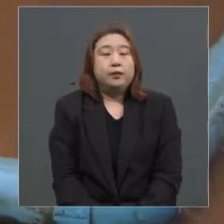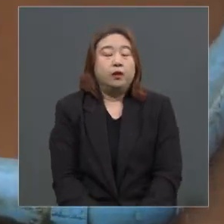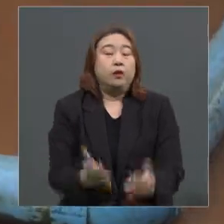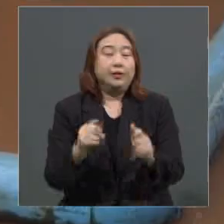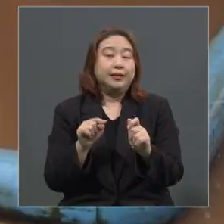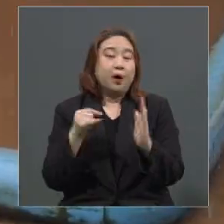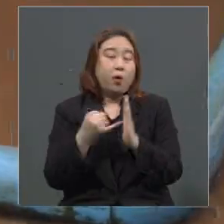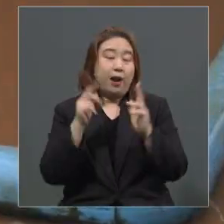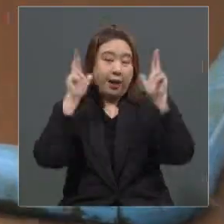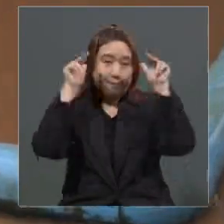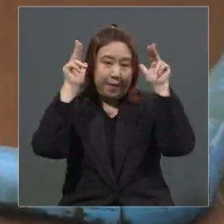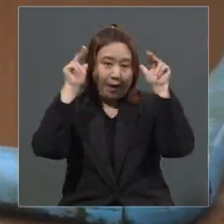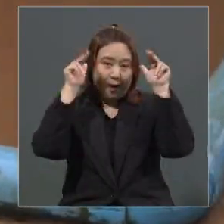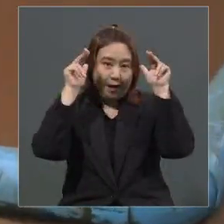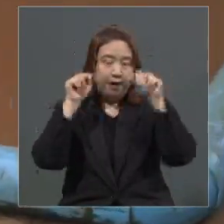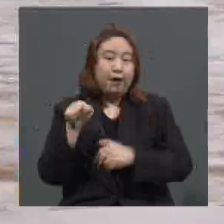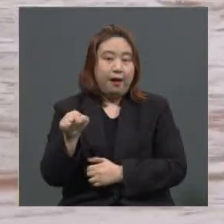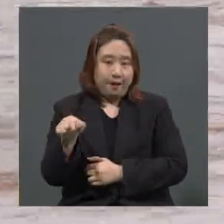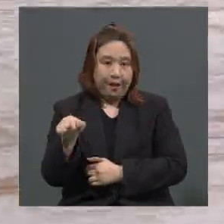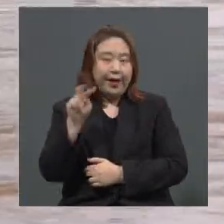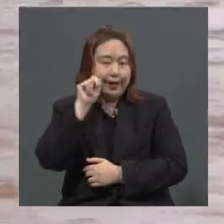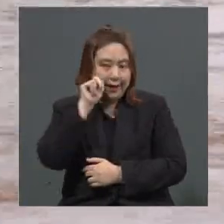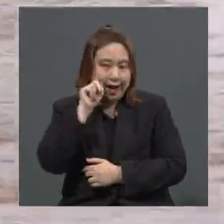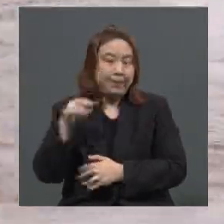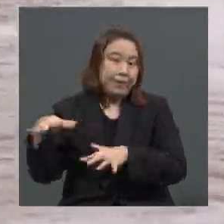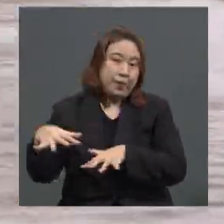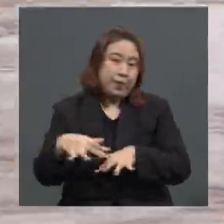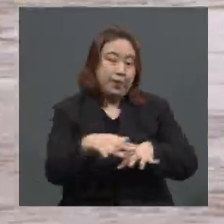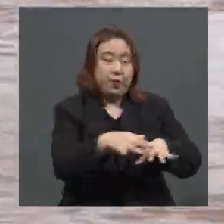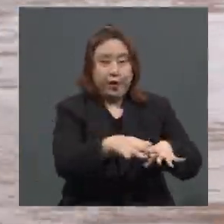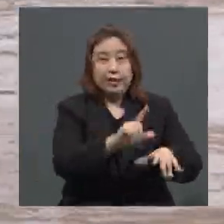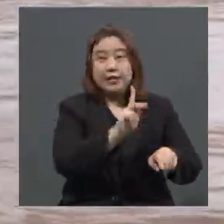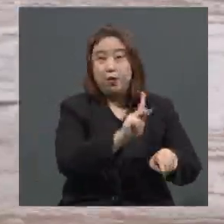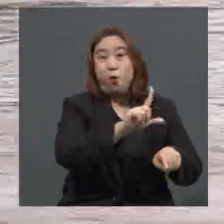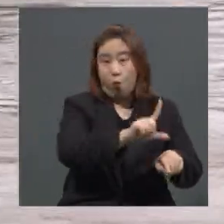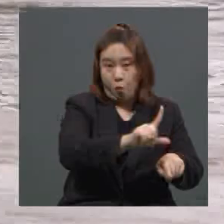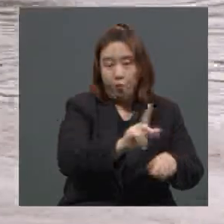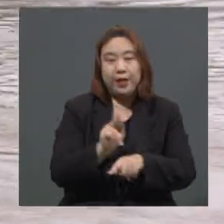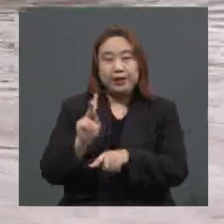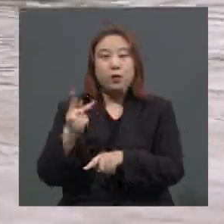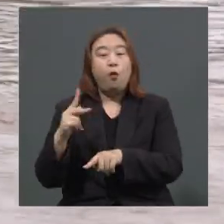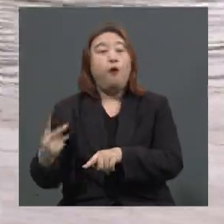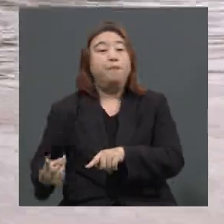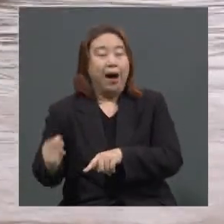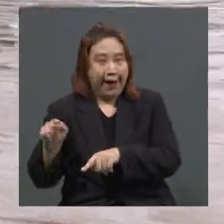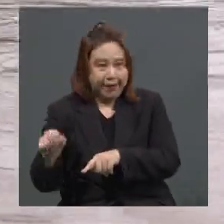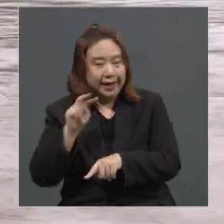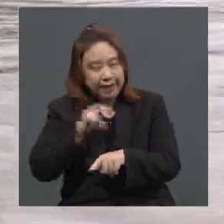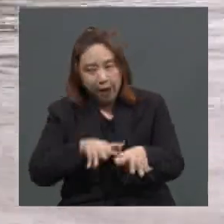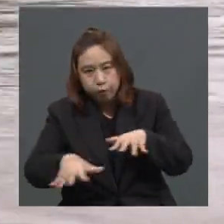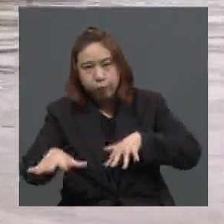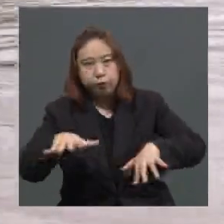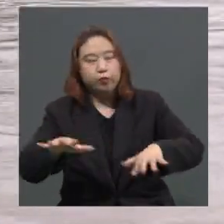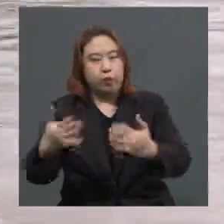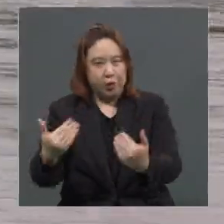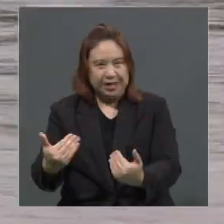ภอห้างฉัดอำเภอวังเหนือมวลน้ำส่วนหนึ่งจะไหลเข้าสู่เขื่อนกิ่วลมและเขื่อนกิ่วคอหมาเพราะฉะนั้นตอนนี้2เขื่อนนี้มีการปรับระดับการระบายน้ำนะค